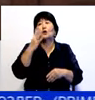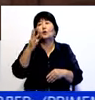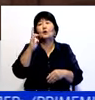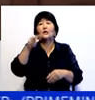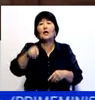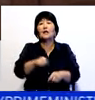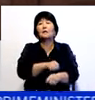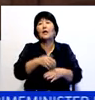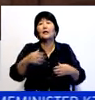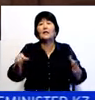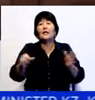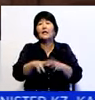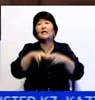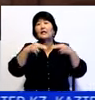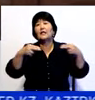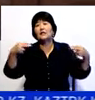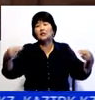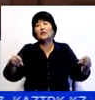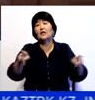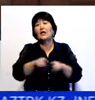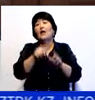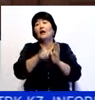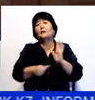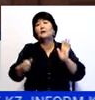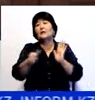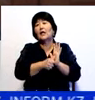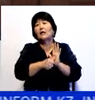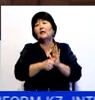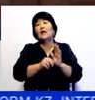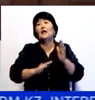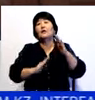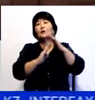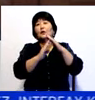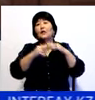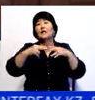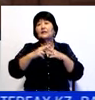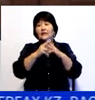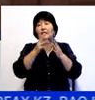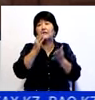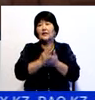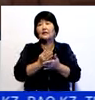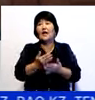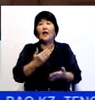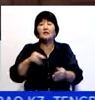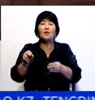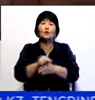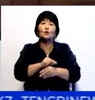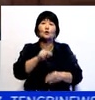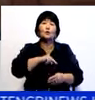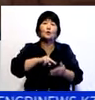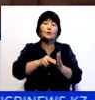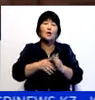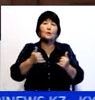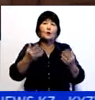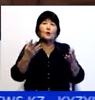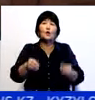астам электрик желілері мен 66 дана кернеулі қосалқы станцияларына әртүрлі ағымдағы жөндеу жоспарланып бүгінгі